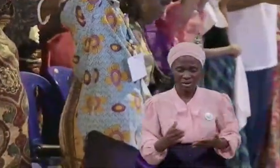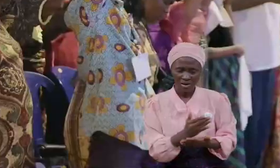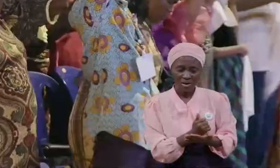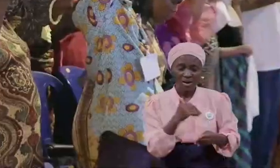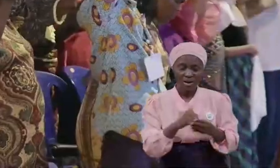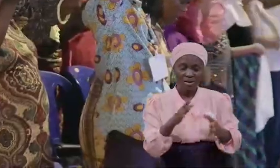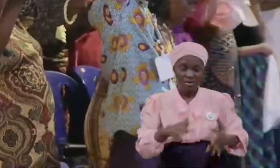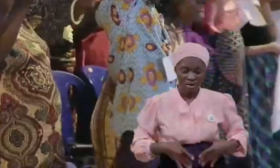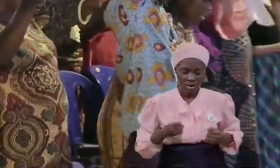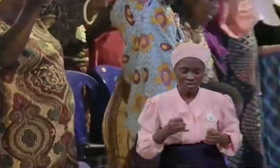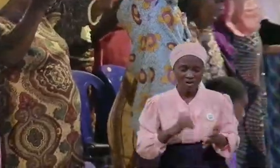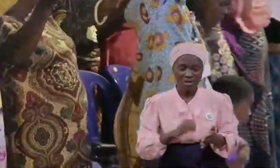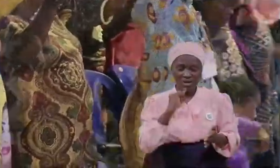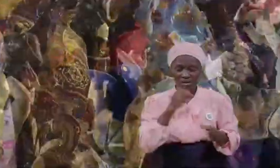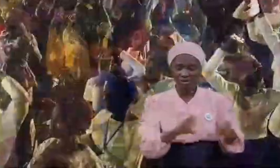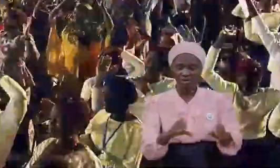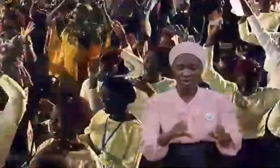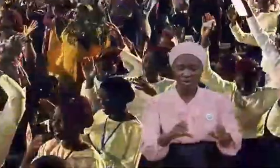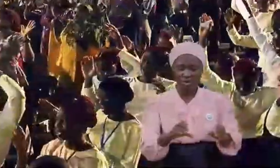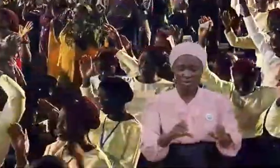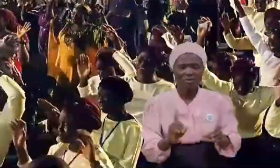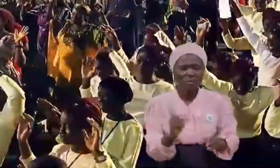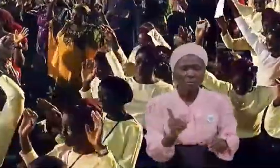Où? C'est fait.